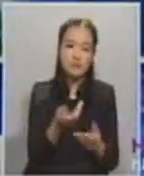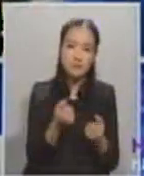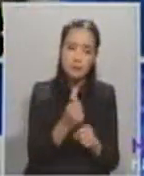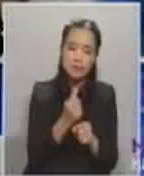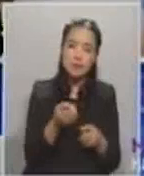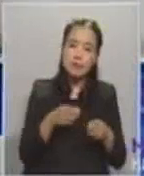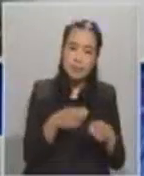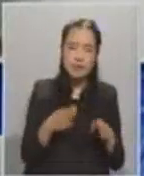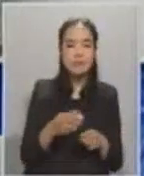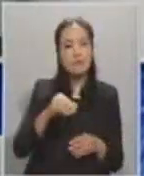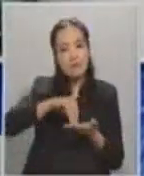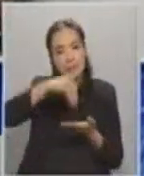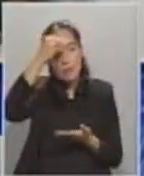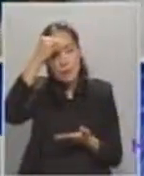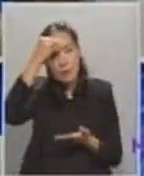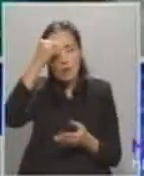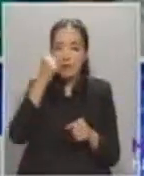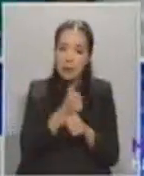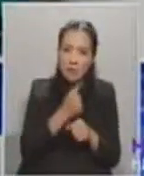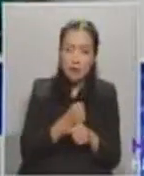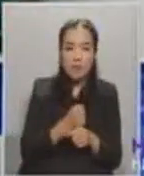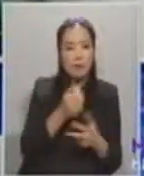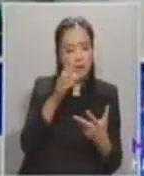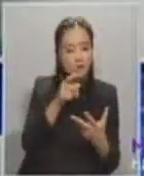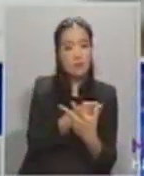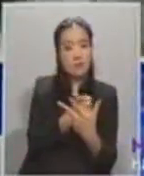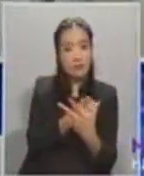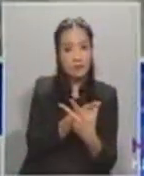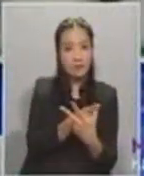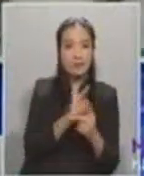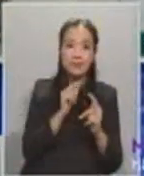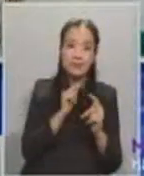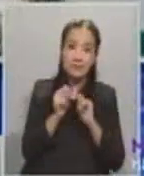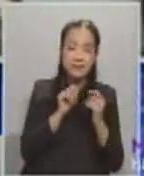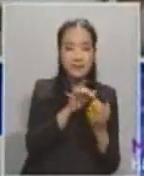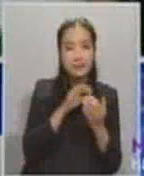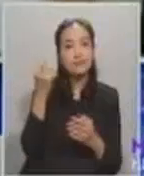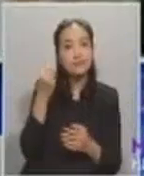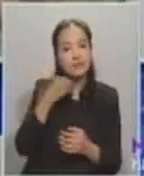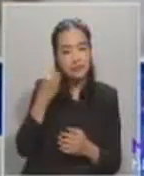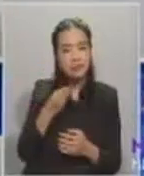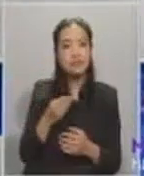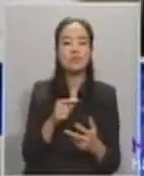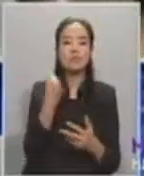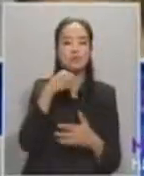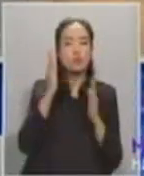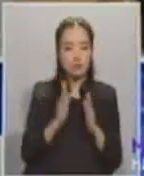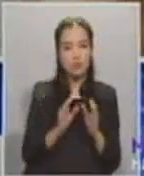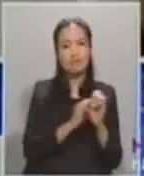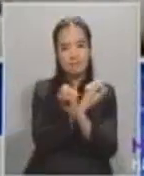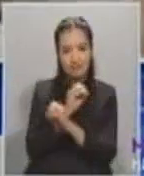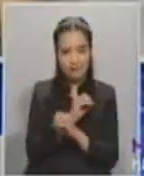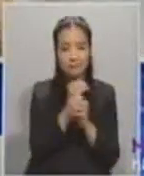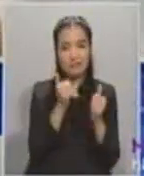านพวกนี้เราติดต่ออยู่เป็นประจำนะฮะทาง Facebook ก็ทุกคนก็ปลอดภัยดีแล้วก็ได้รับ